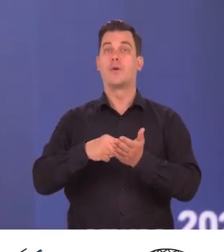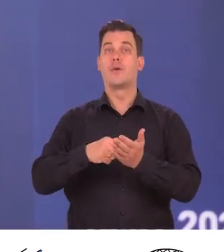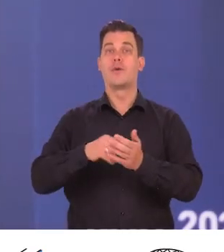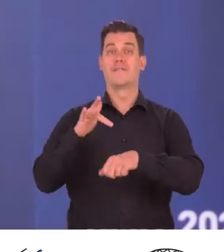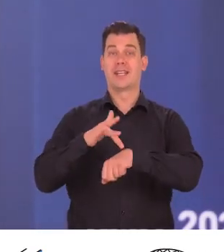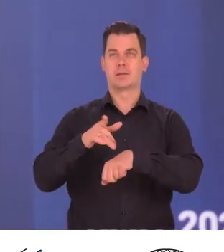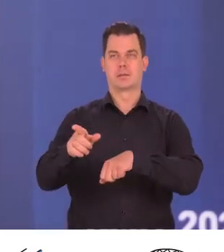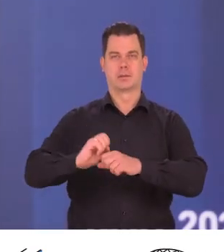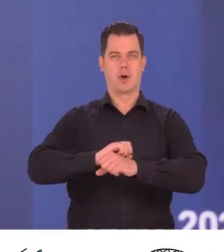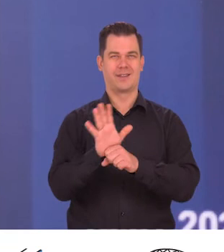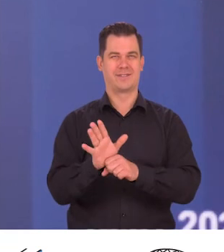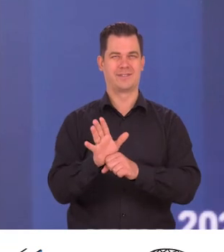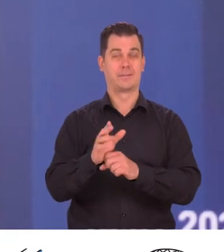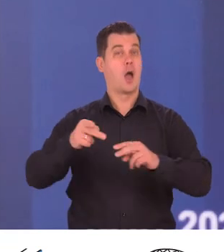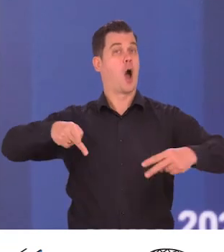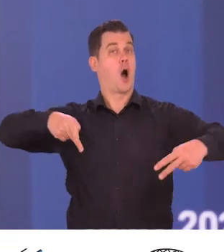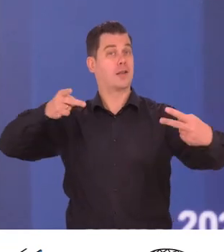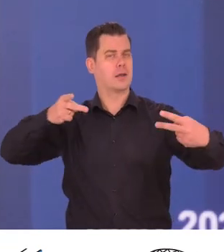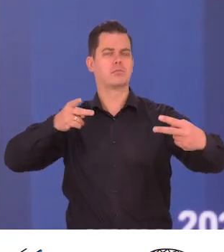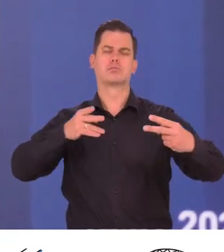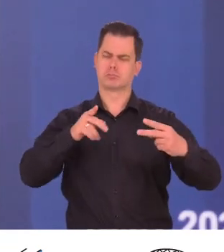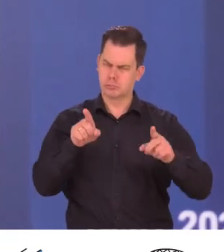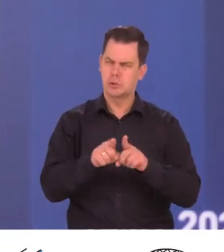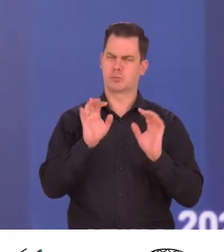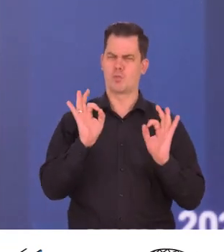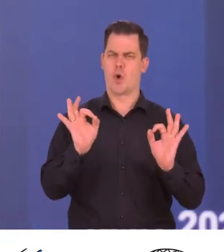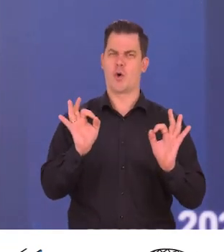z tych warunków epidemicznych formuła online